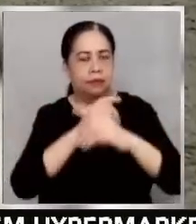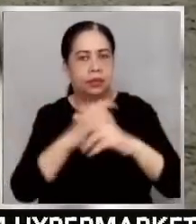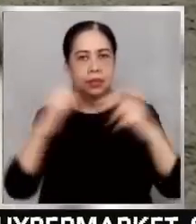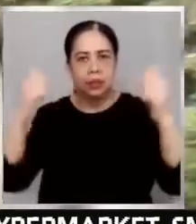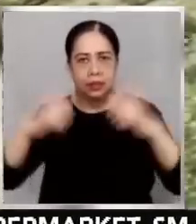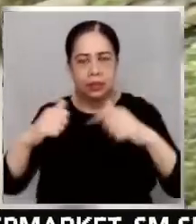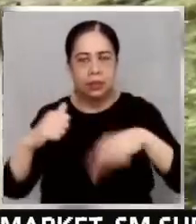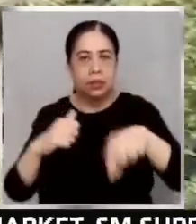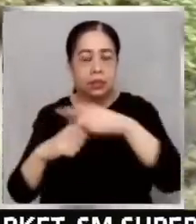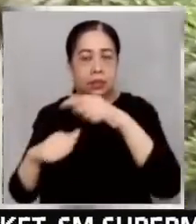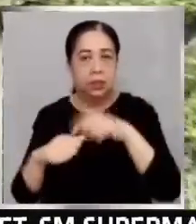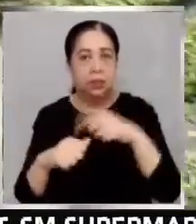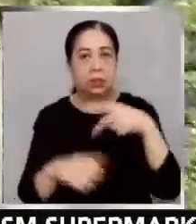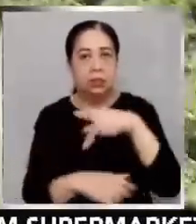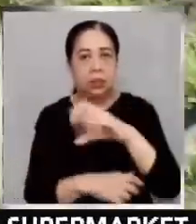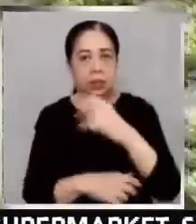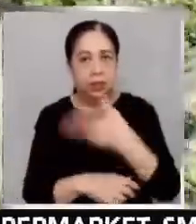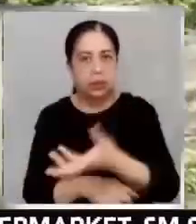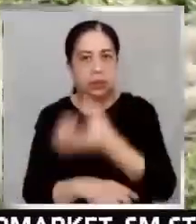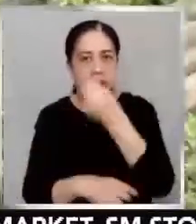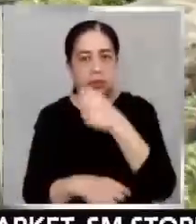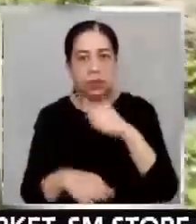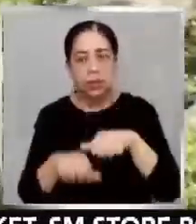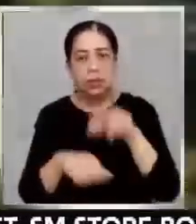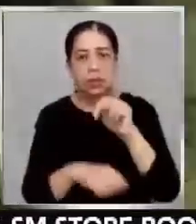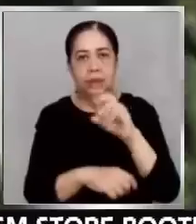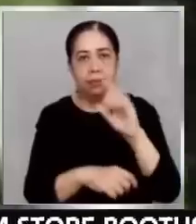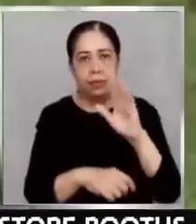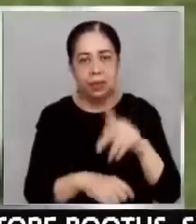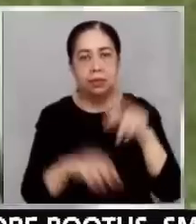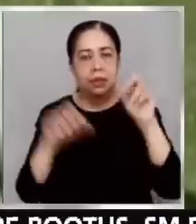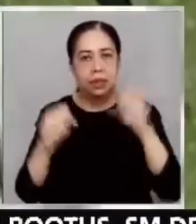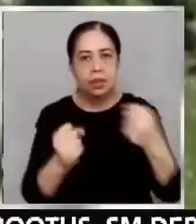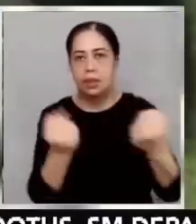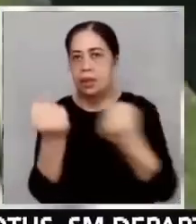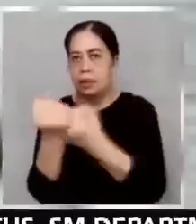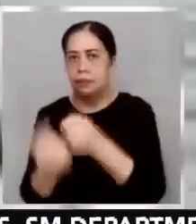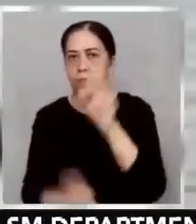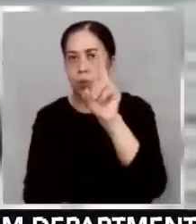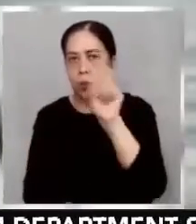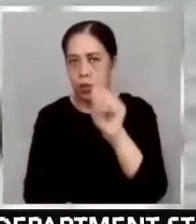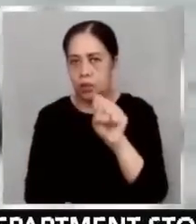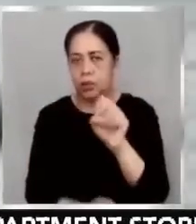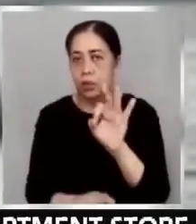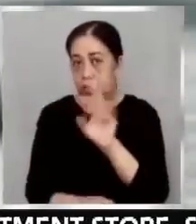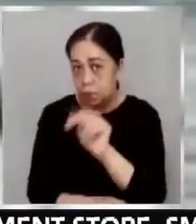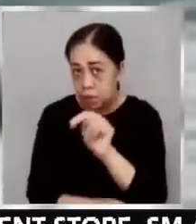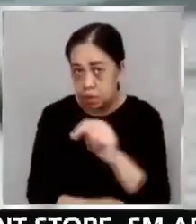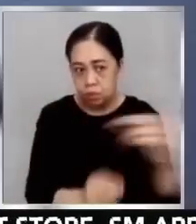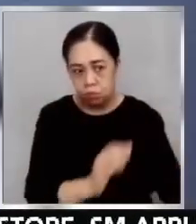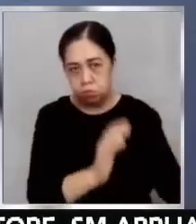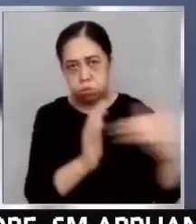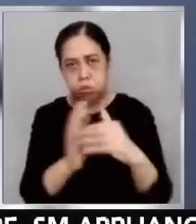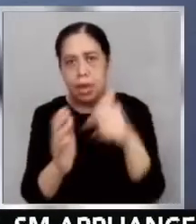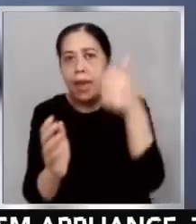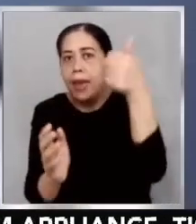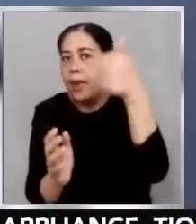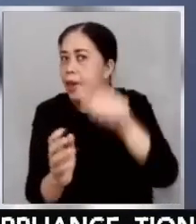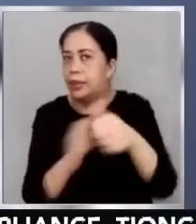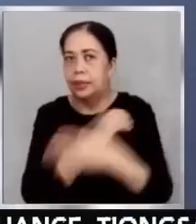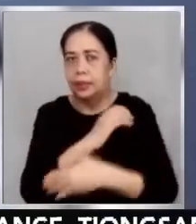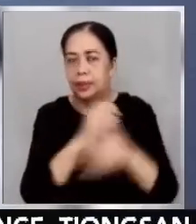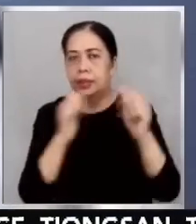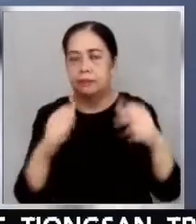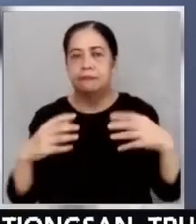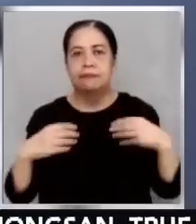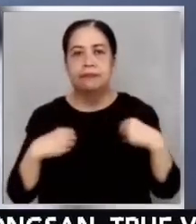Philippine Coast Guard. Sa ilalim ng MDT, maaring sumaklolo ang U.S. sa Pilipinas kapag inatake ng anumang bansa. Aminado ang WESCOM